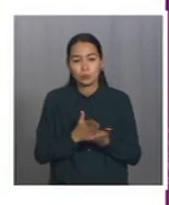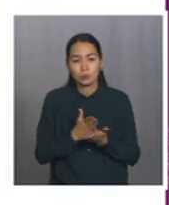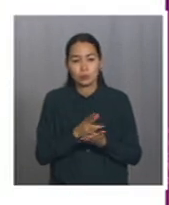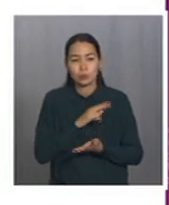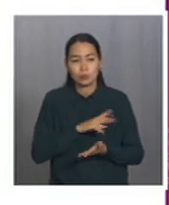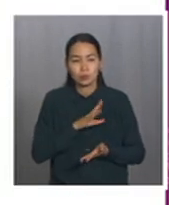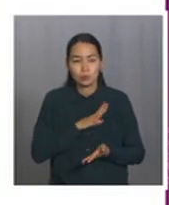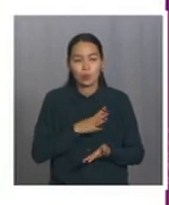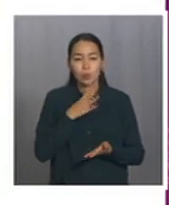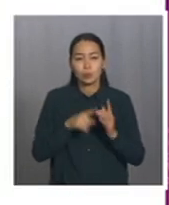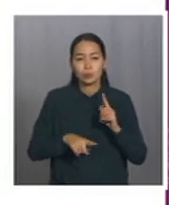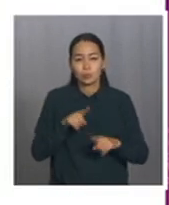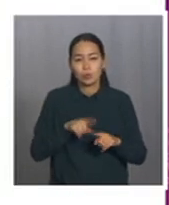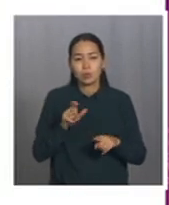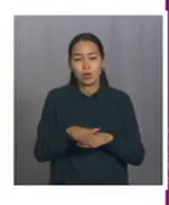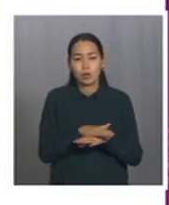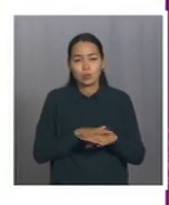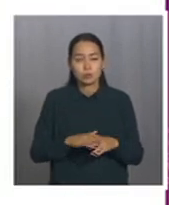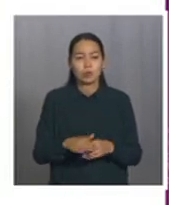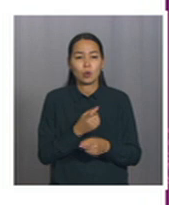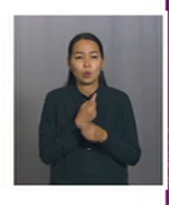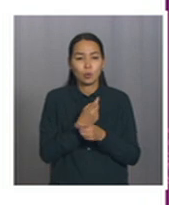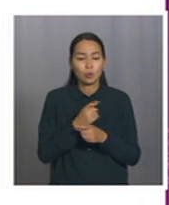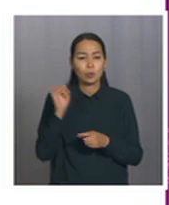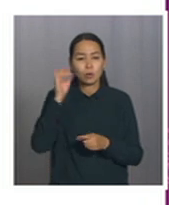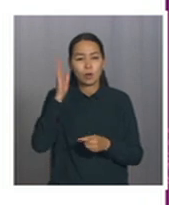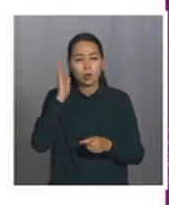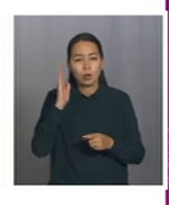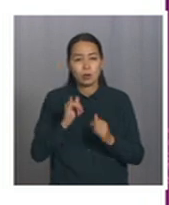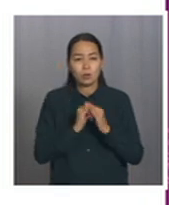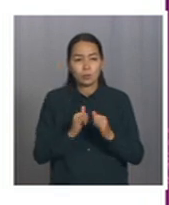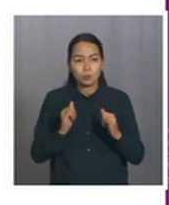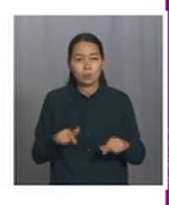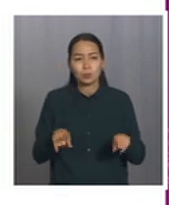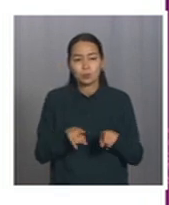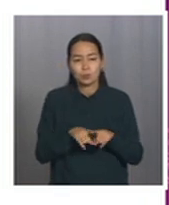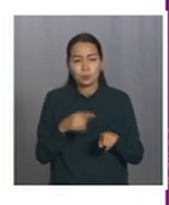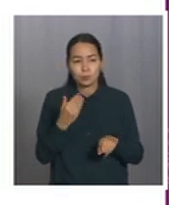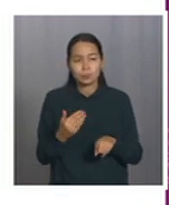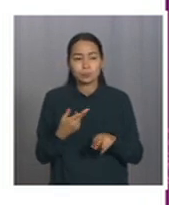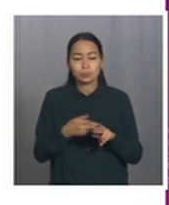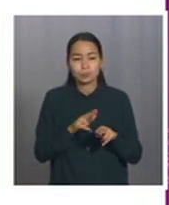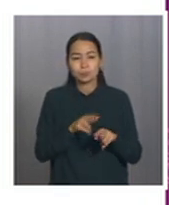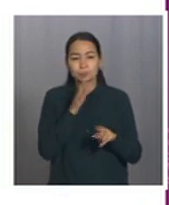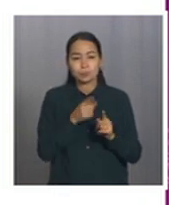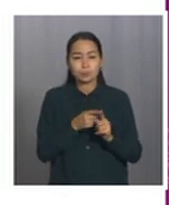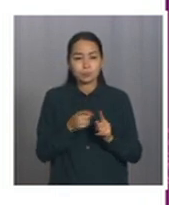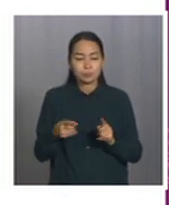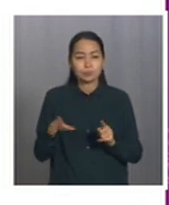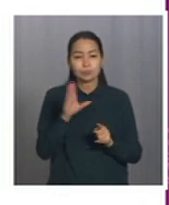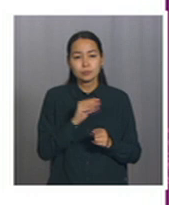Туған халқының рухани жаңғыруының сырын тап ондай біліп, сол жолда қалтқысыз еңбек